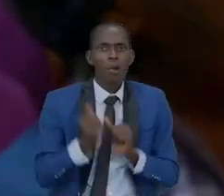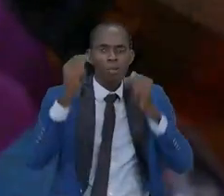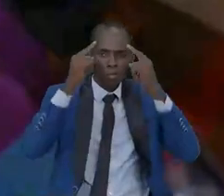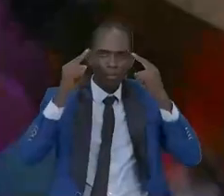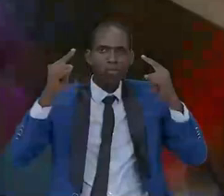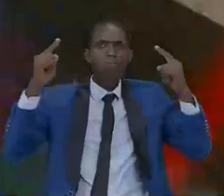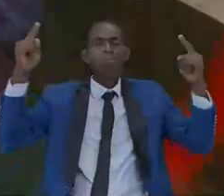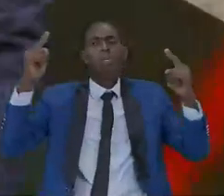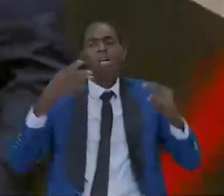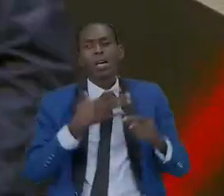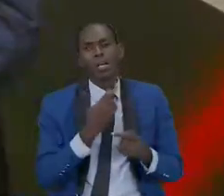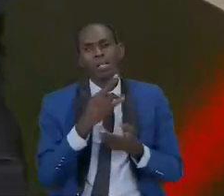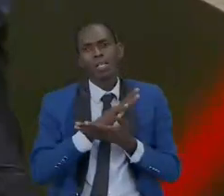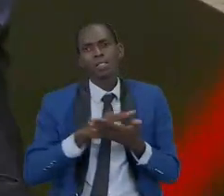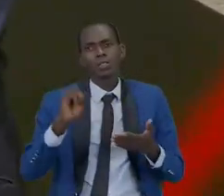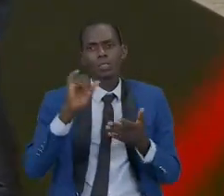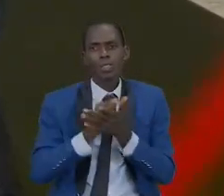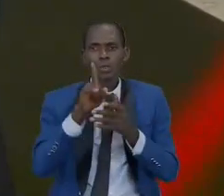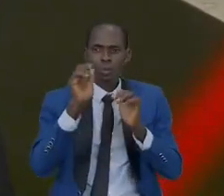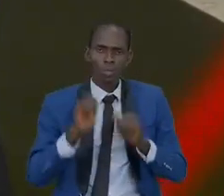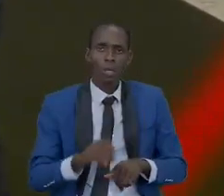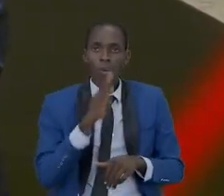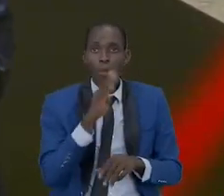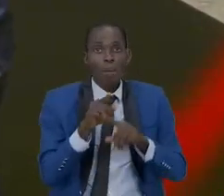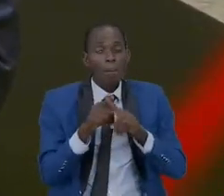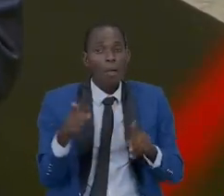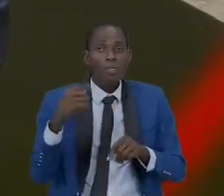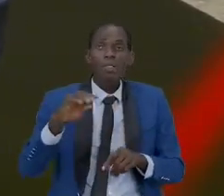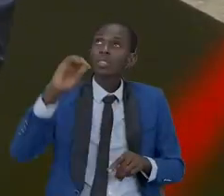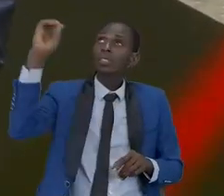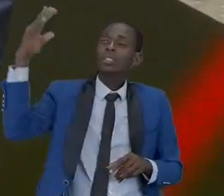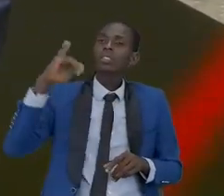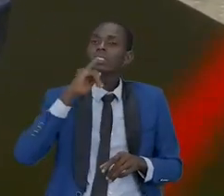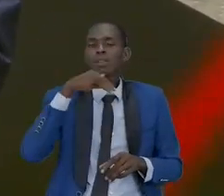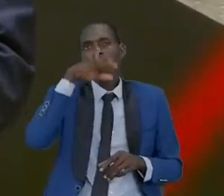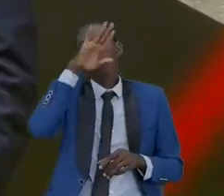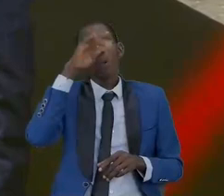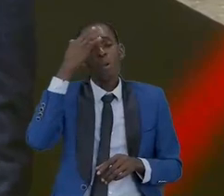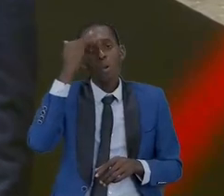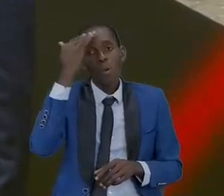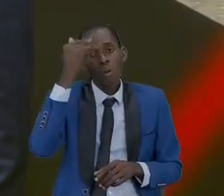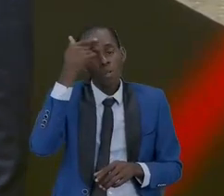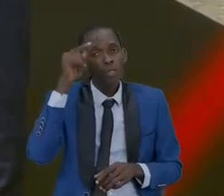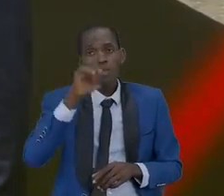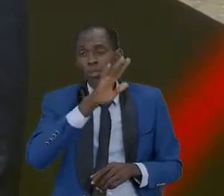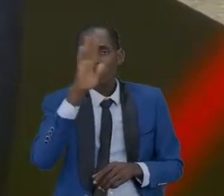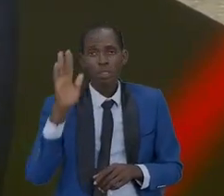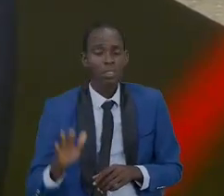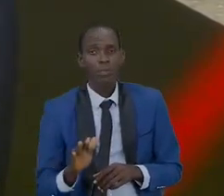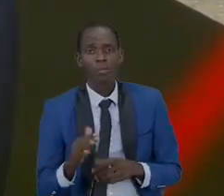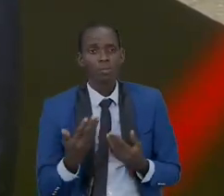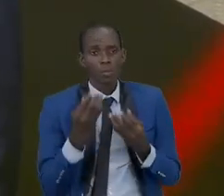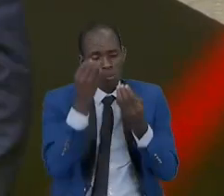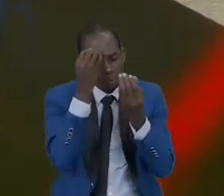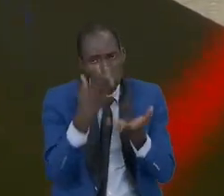à succès des hommes juste que vous ne pourrez jamais imaginer mais vous êtes cette grâce est